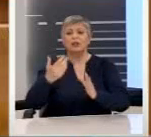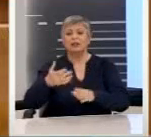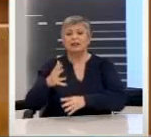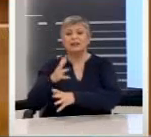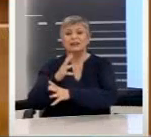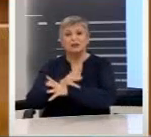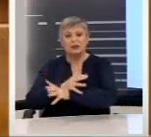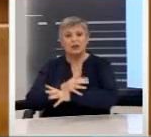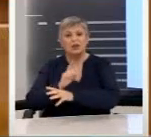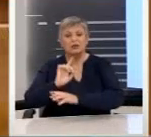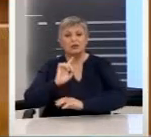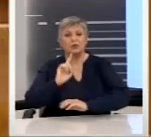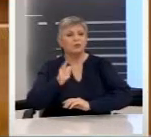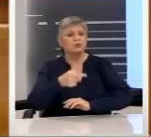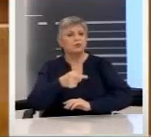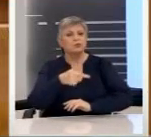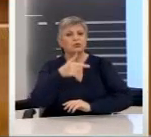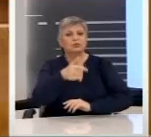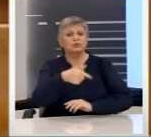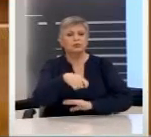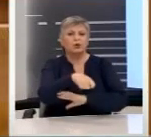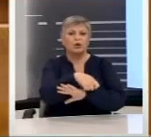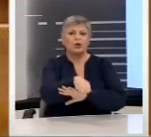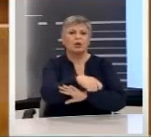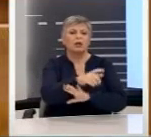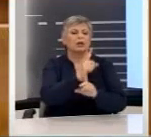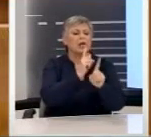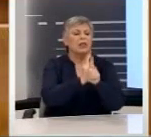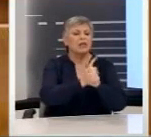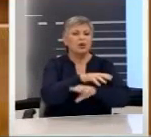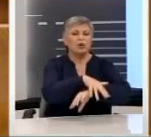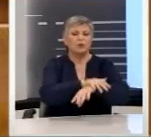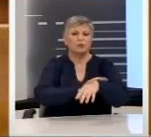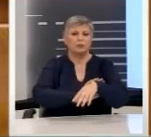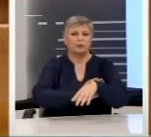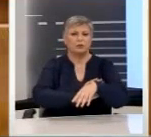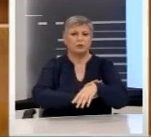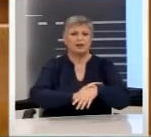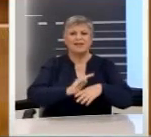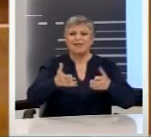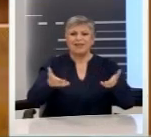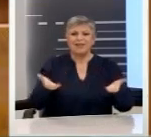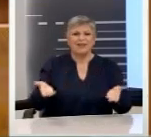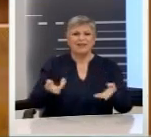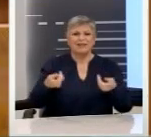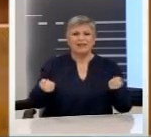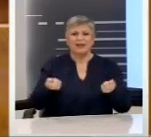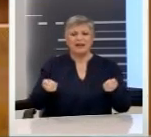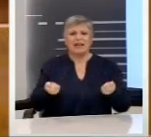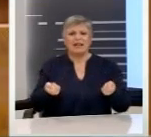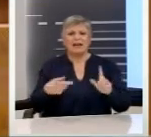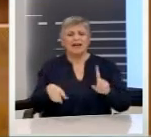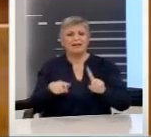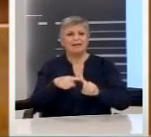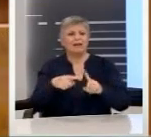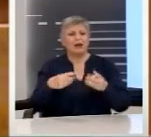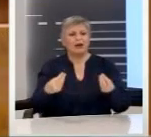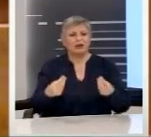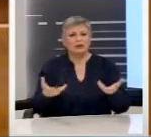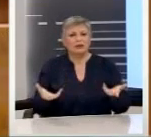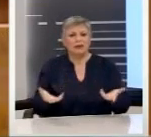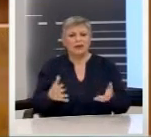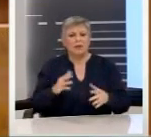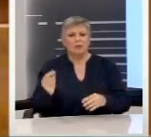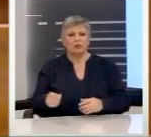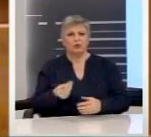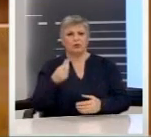αυτοδικείο. Γιατί με έμφυτε την κυβέρνηση, ότι δεν έκανε τι, προς ποια κατεύθυνση, ότι δεν έκανε κάτι καλό? Εν πάση περιπτώσει, τώρα